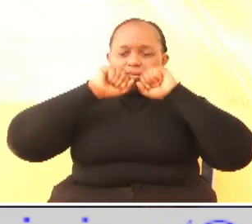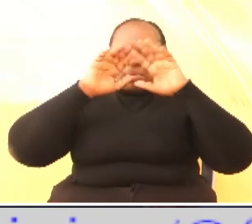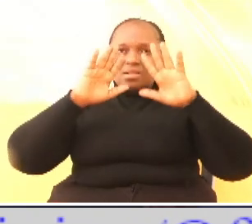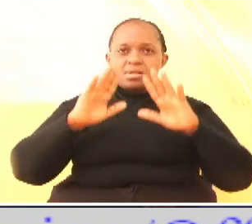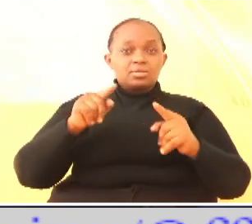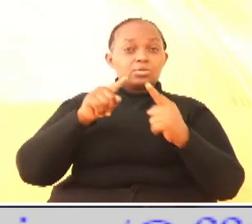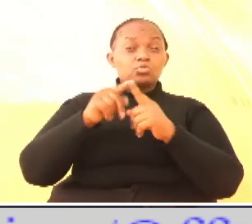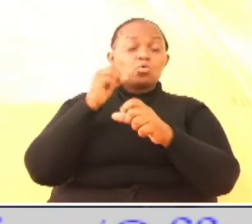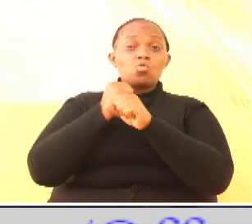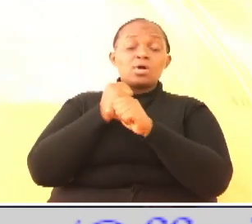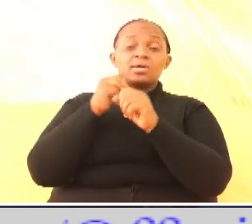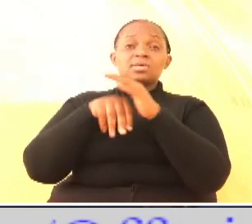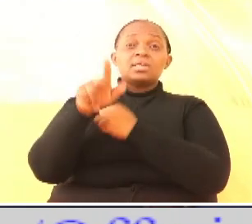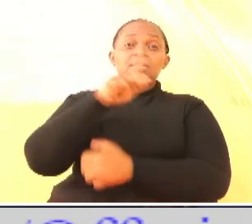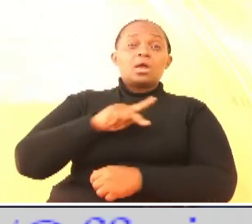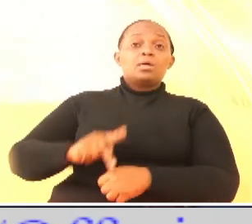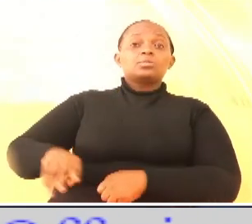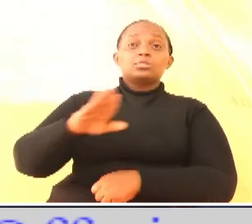wa Bwana?